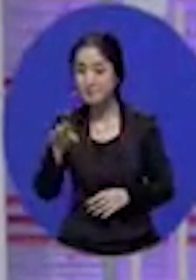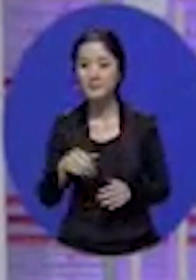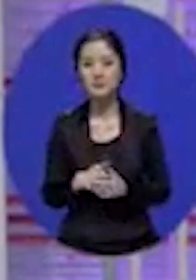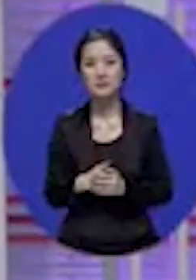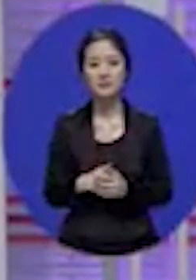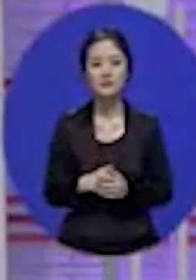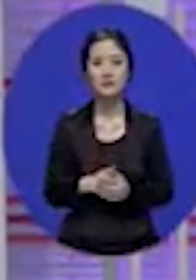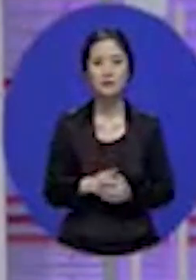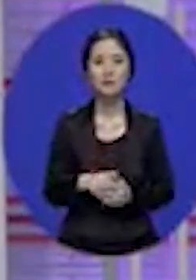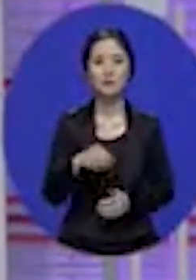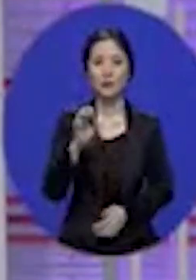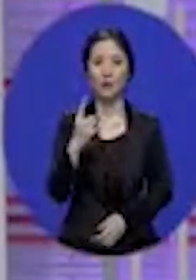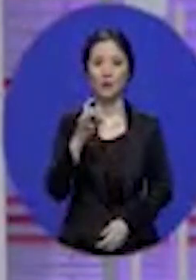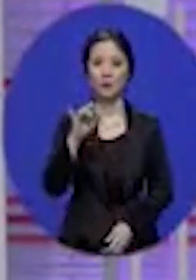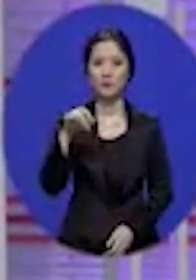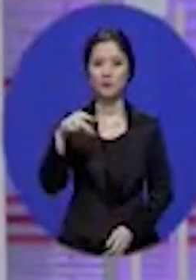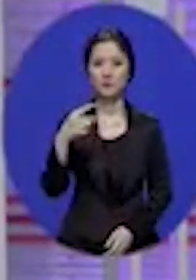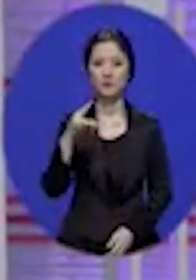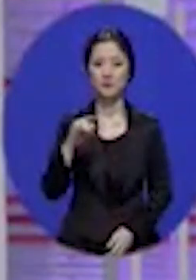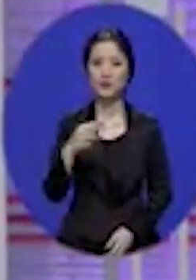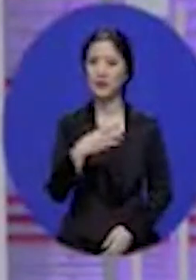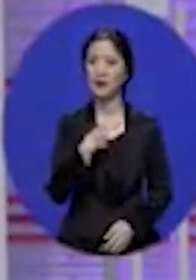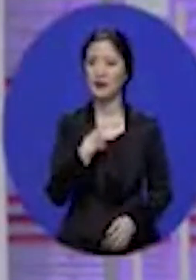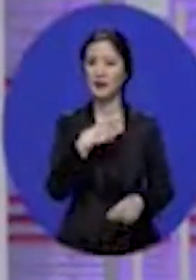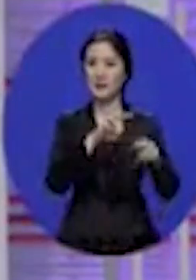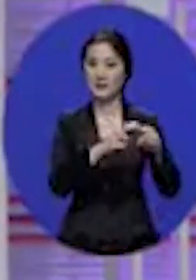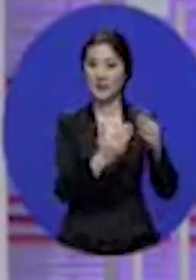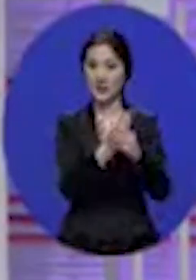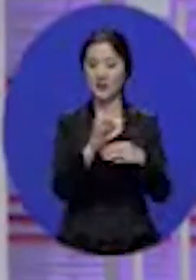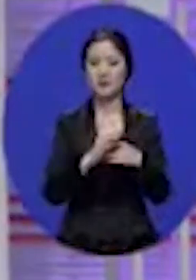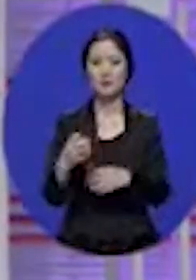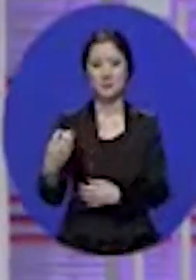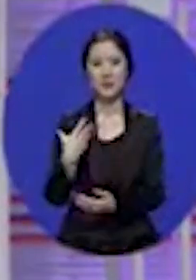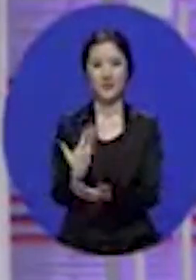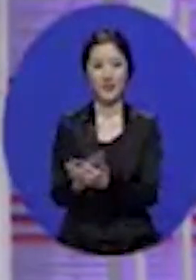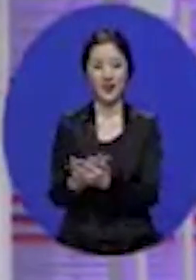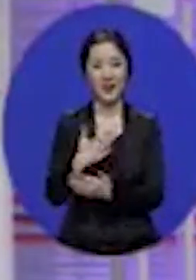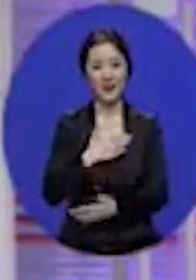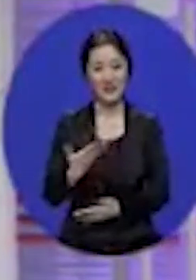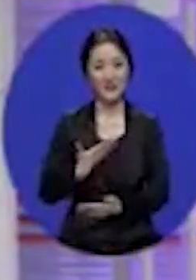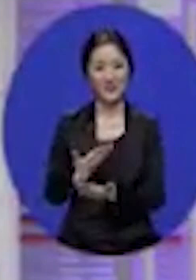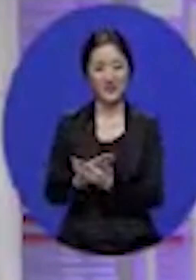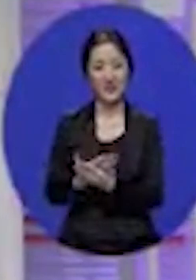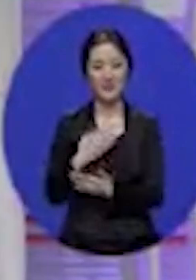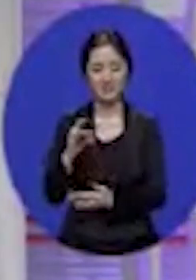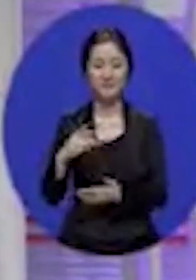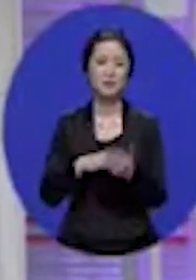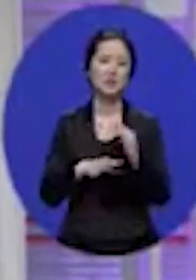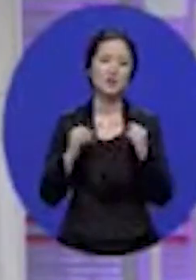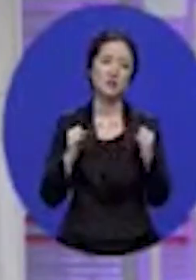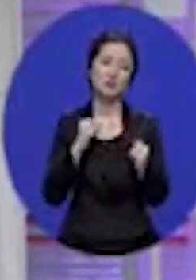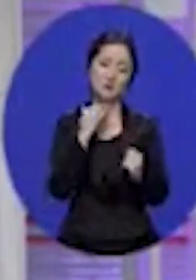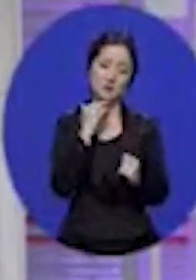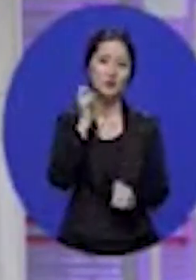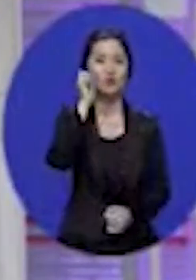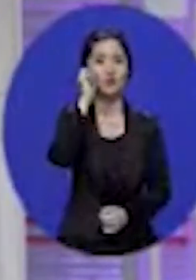한강 잘 보이는 그 오피스텔 들어가고 싶으니까 거기 자리나 나 좀 들여보내 주세요 하고 제가 한 6개월을 기다렸습니다. 그래서 결국은 그